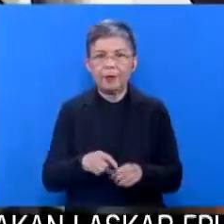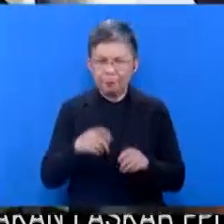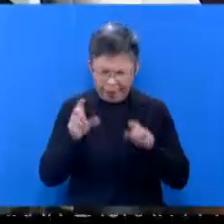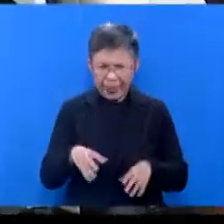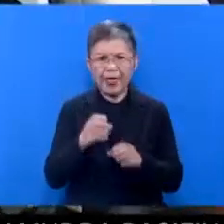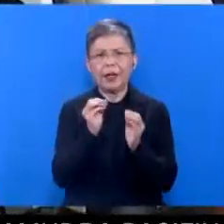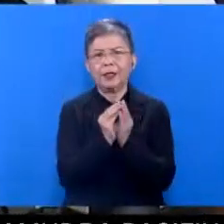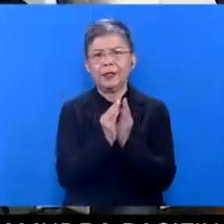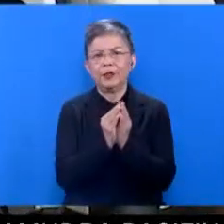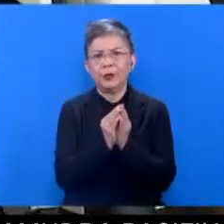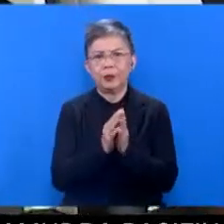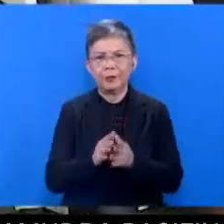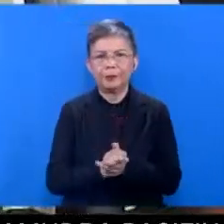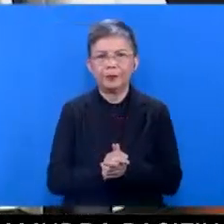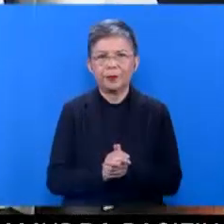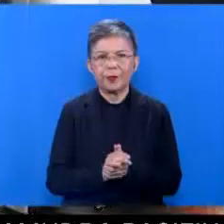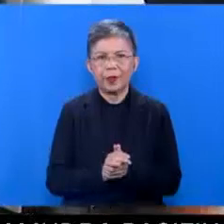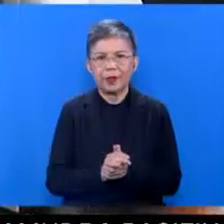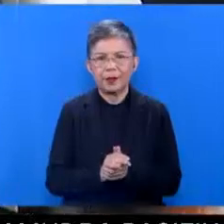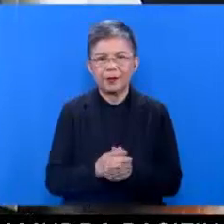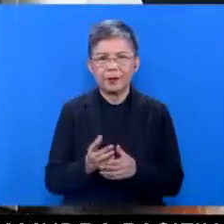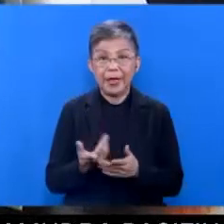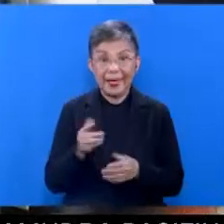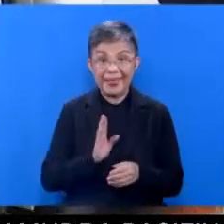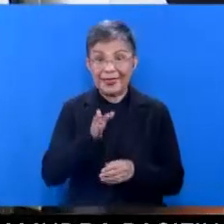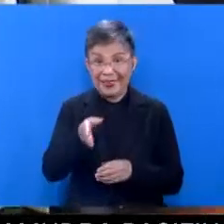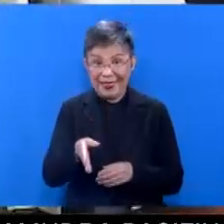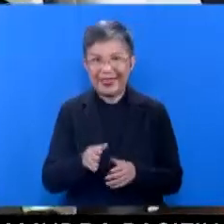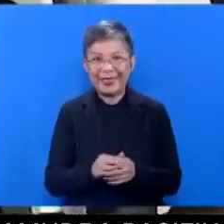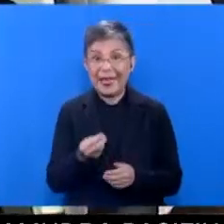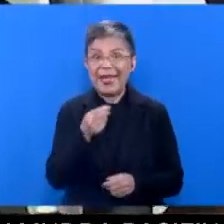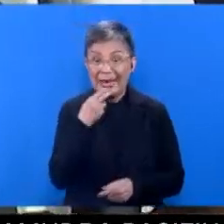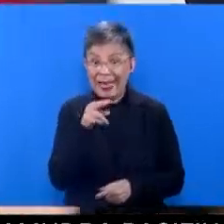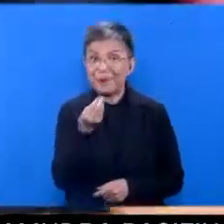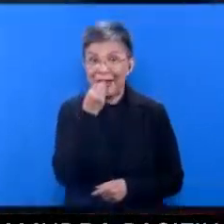keluak atau si kepayang ini. Seperti kuliner yang akan saya datangi yang satu ini.